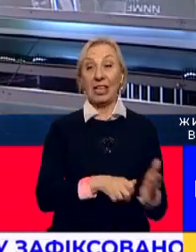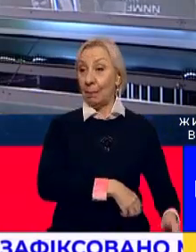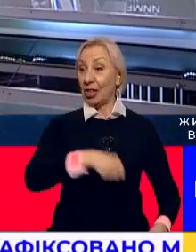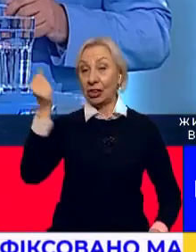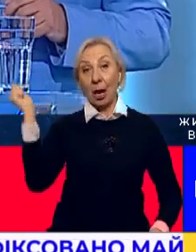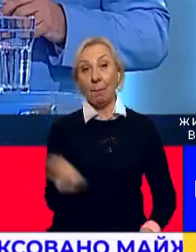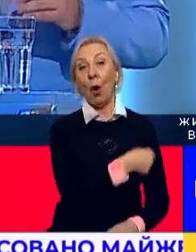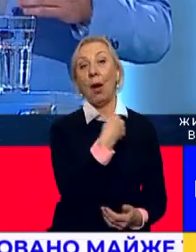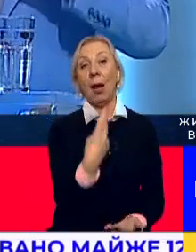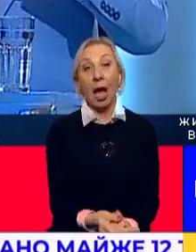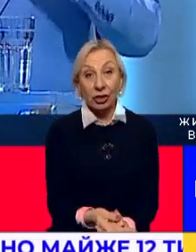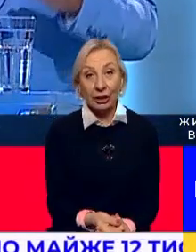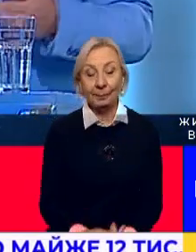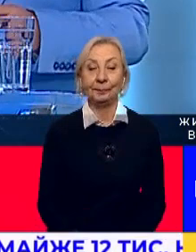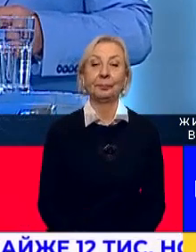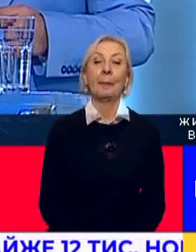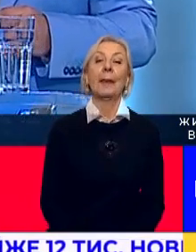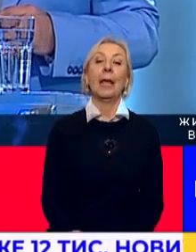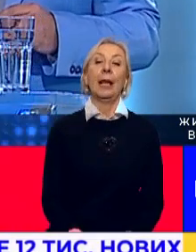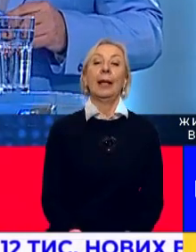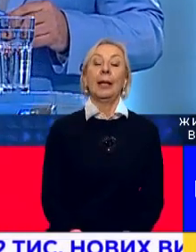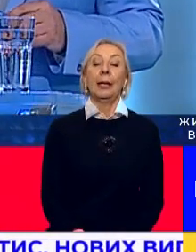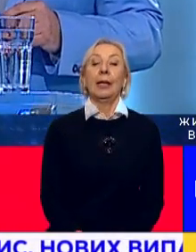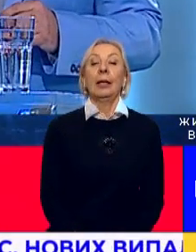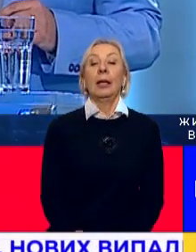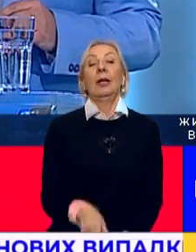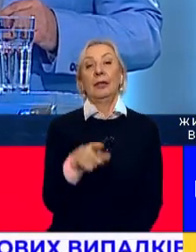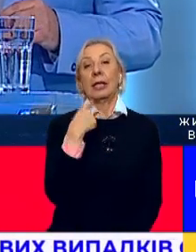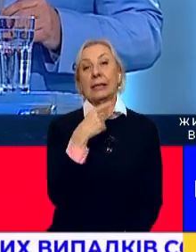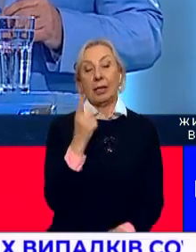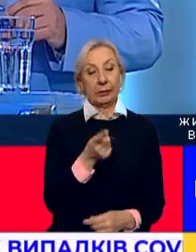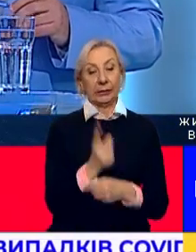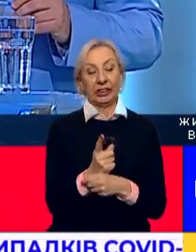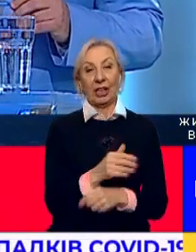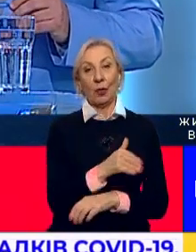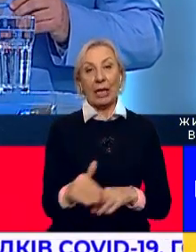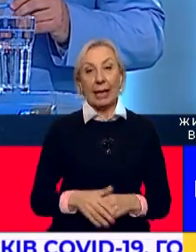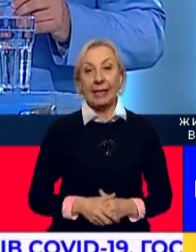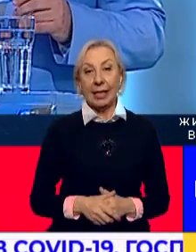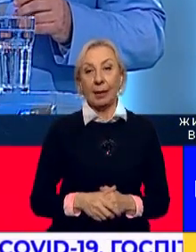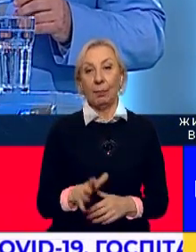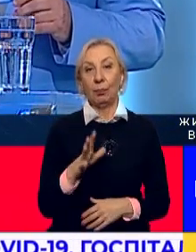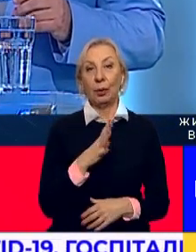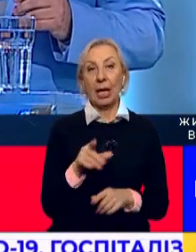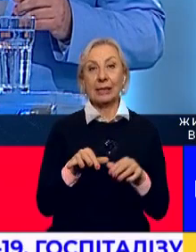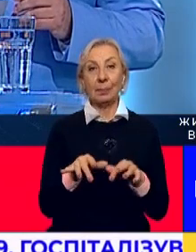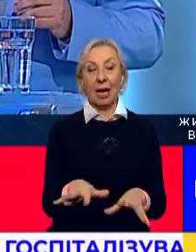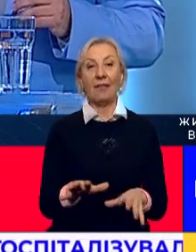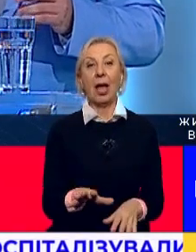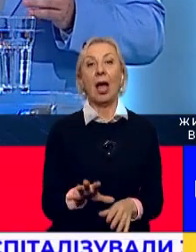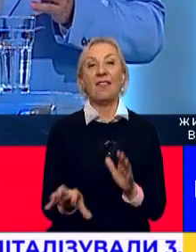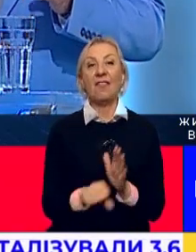прес-конференцію, такою червоною лінією, як зараз модно говорити, була справа вагнерівців,